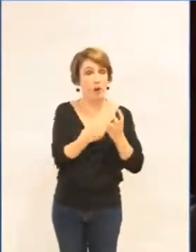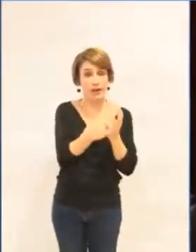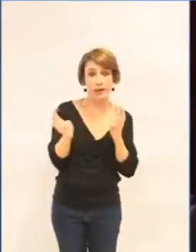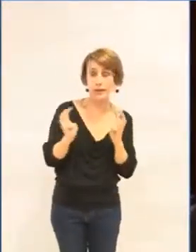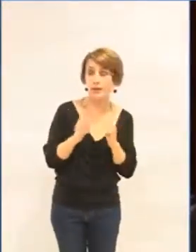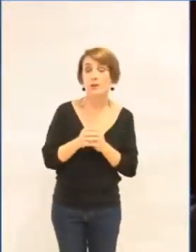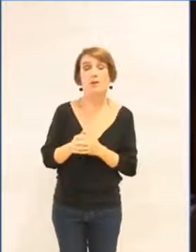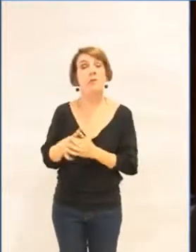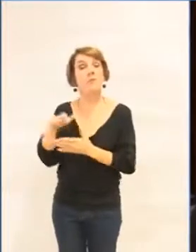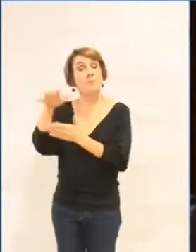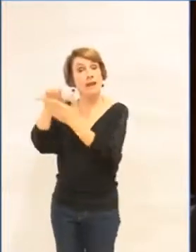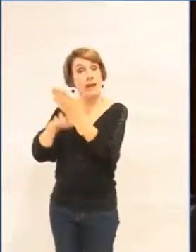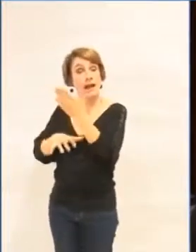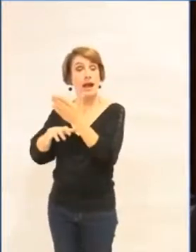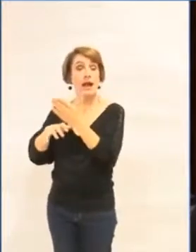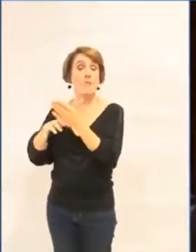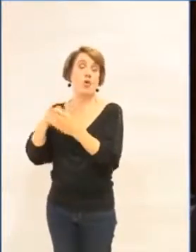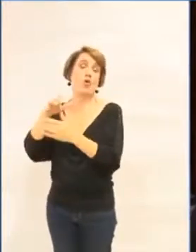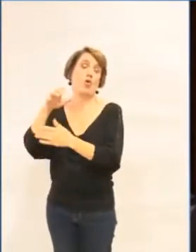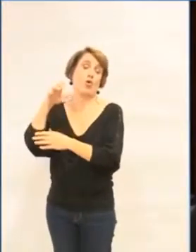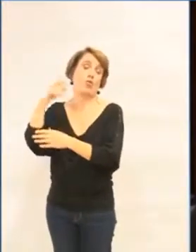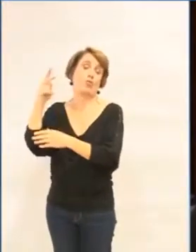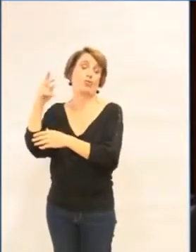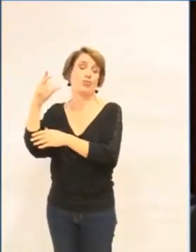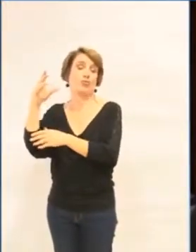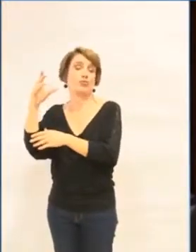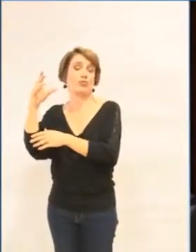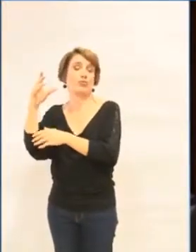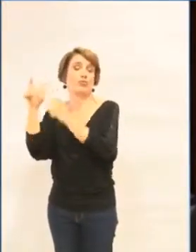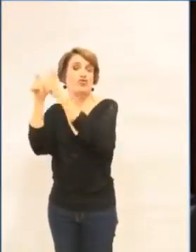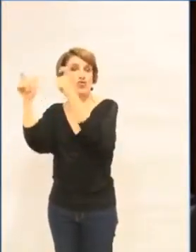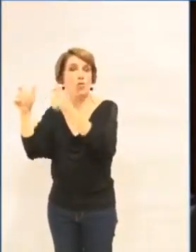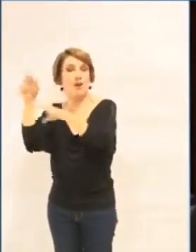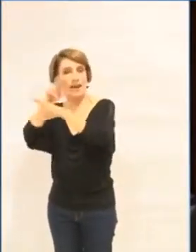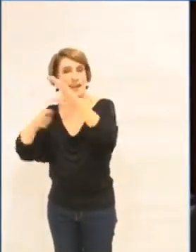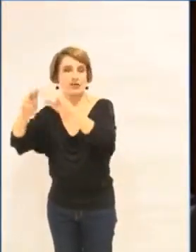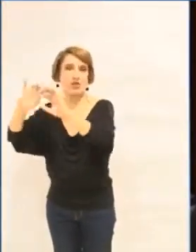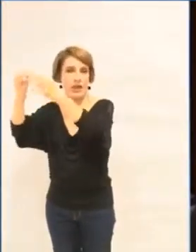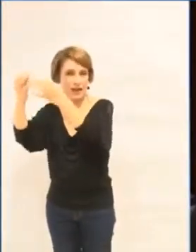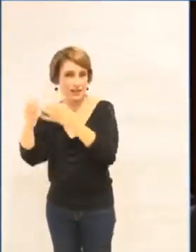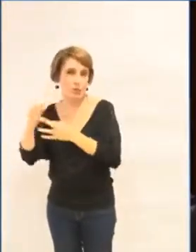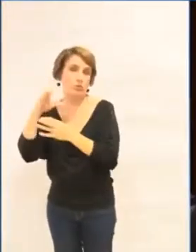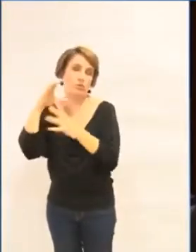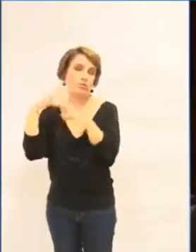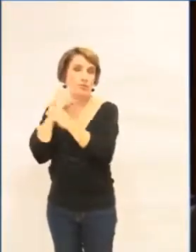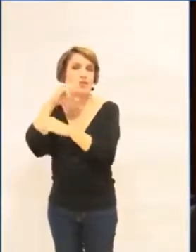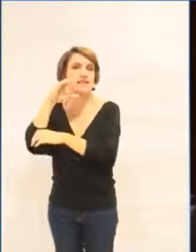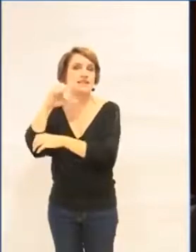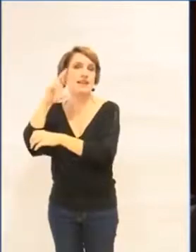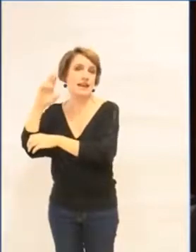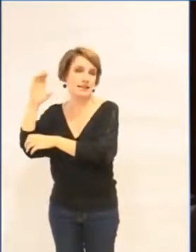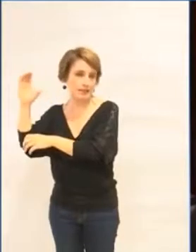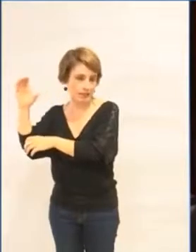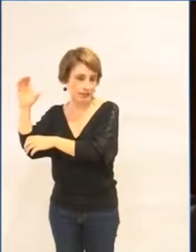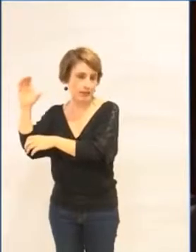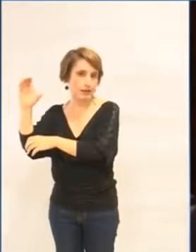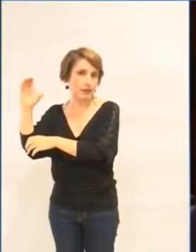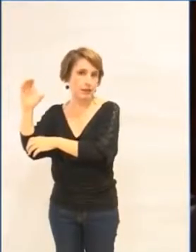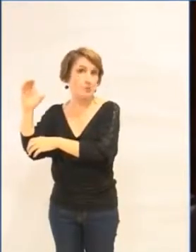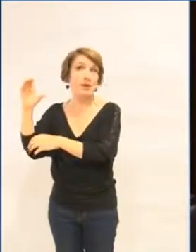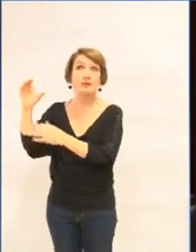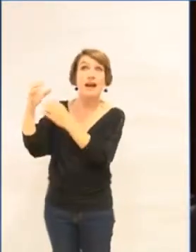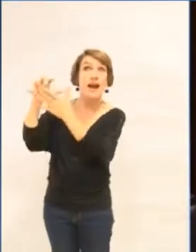c'est toujours un moment attendu par les élus, mais aussi par la presse et certains grenoblois qui s'intéressent à